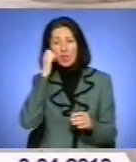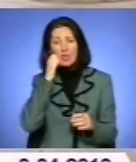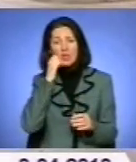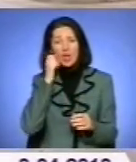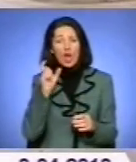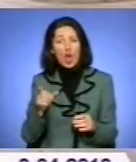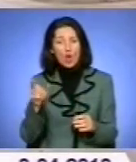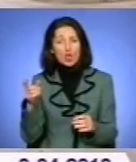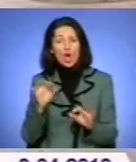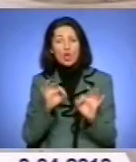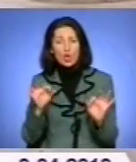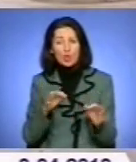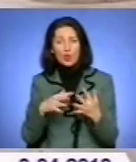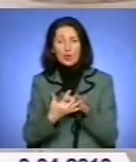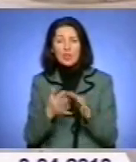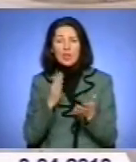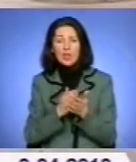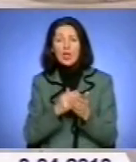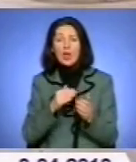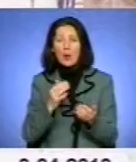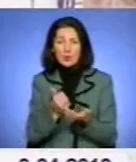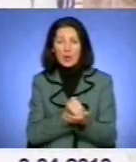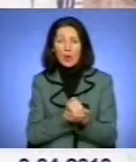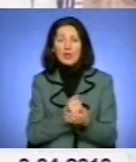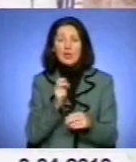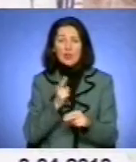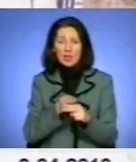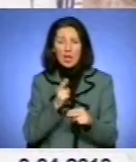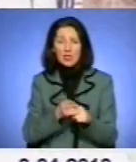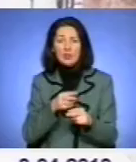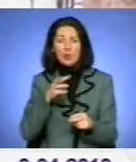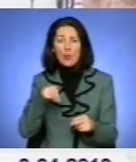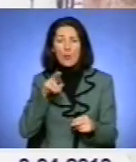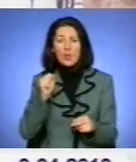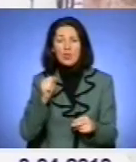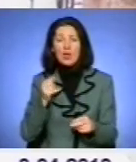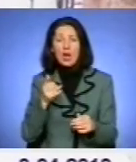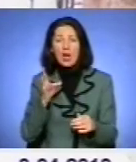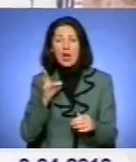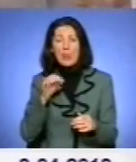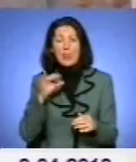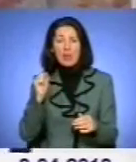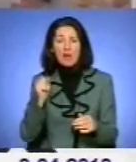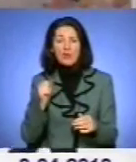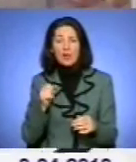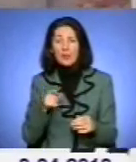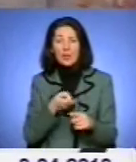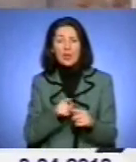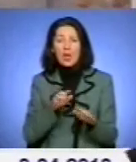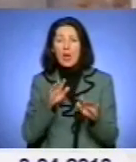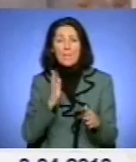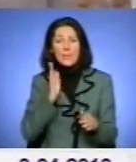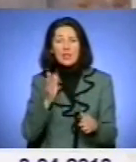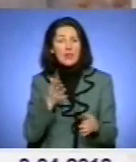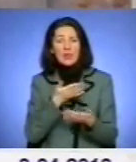розповідають, що у селі знайдені поклади заліза, міді, руди, нафти. Проте від цього перспективи місцеві у найближчий час не